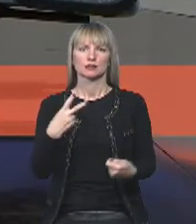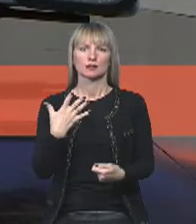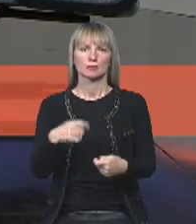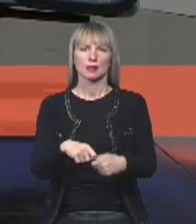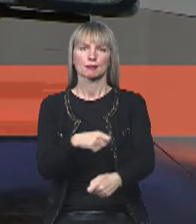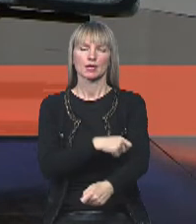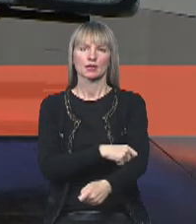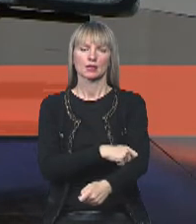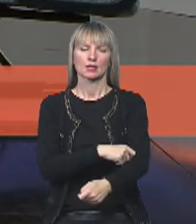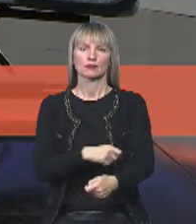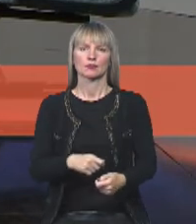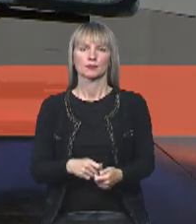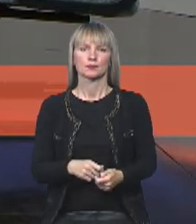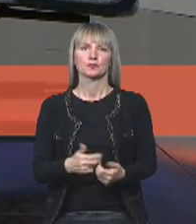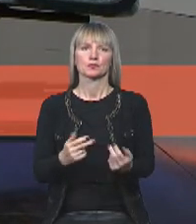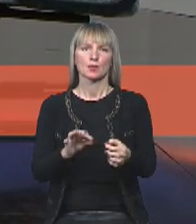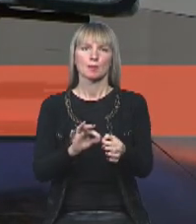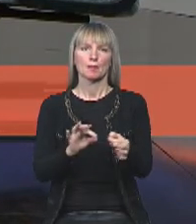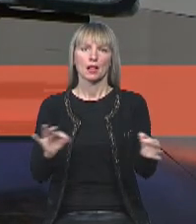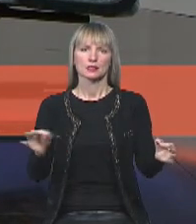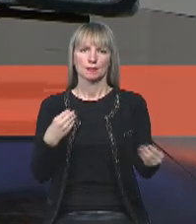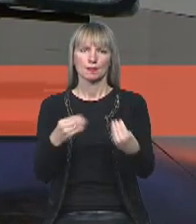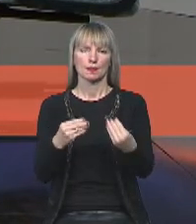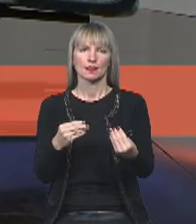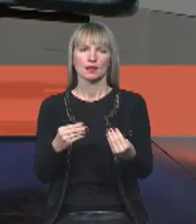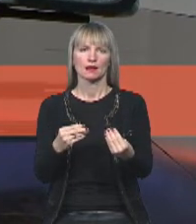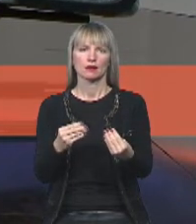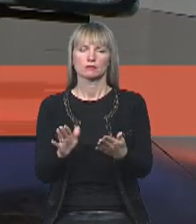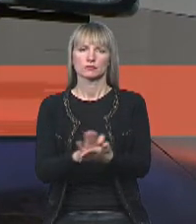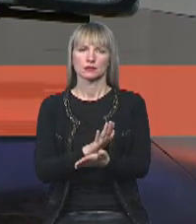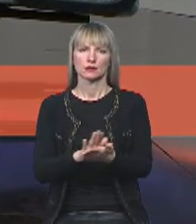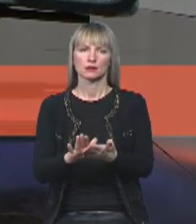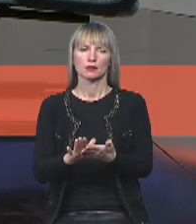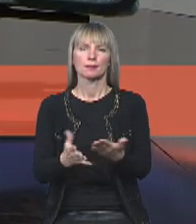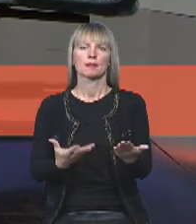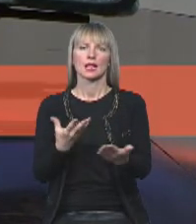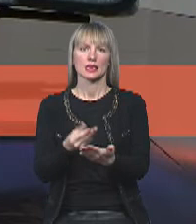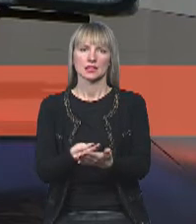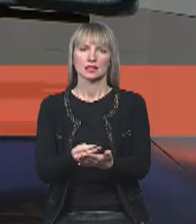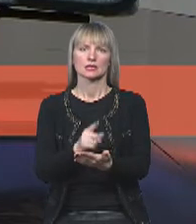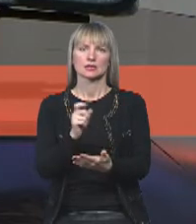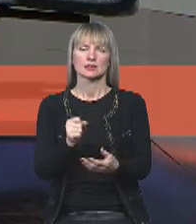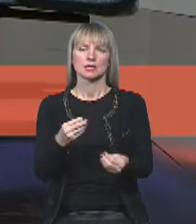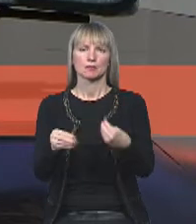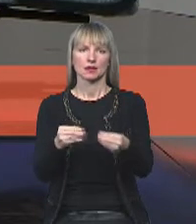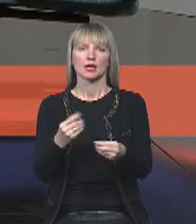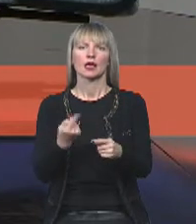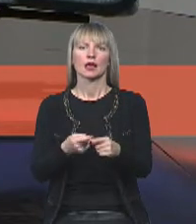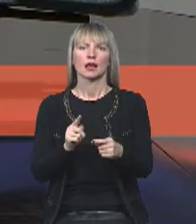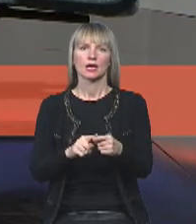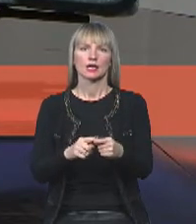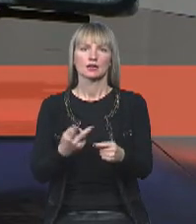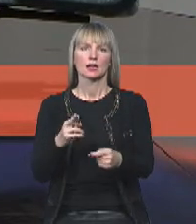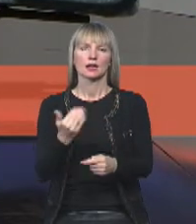метрів? Ніде не бачила. Ну, не те, щоб безкоштовно, бо все-таки платили за пластик, за пляшку. Але це вже для